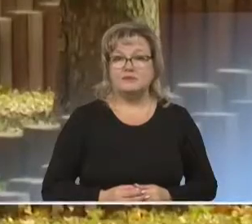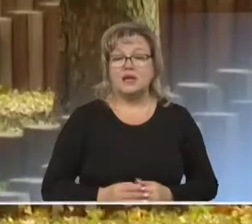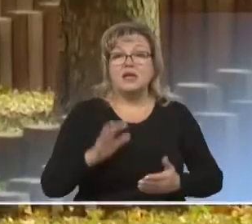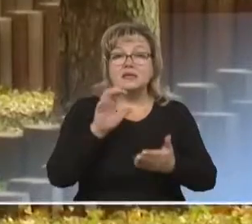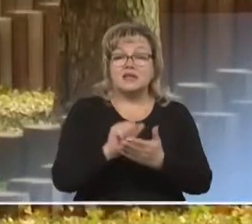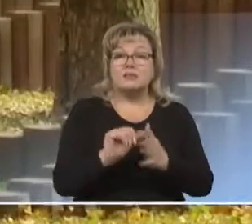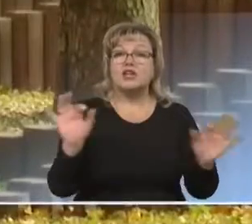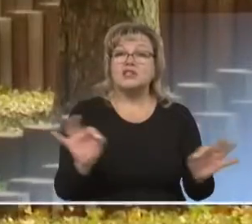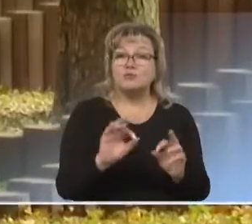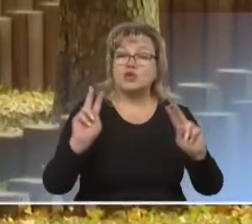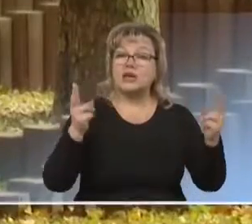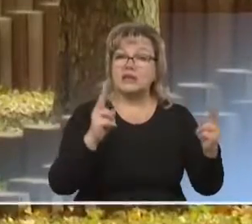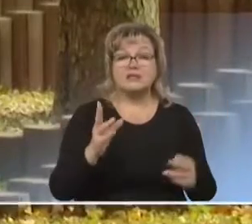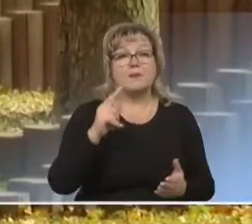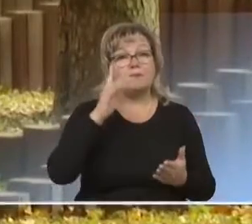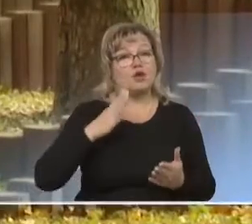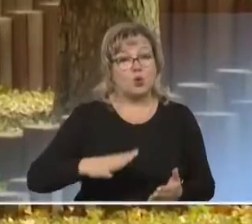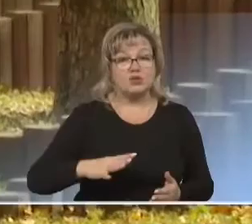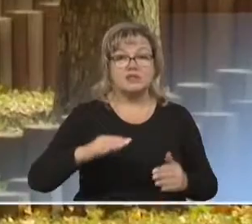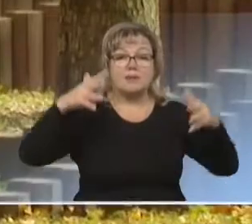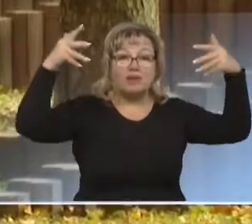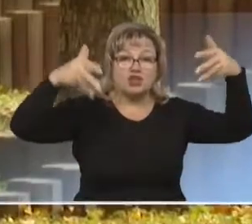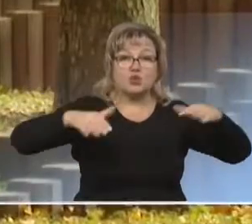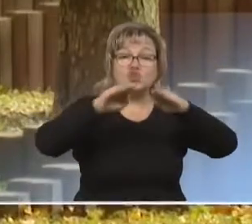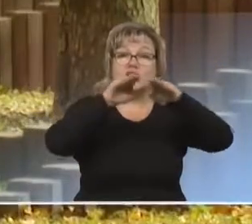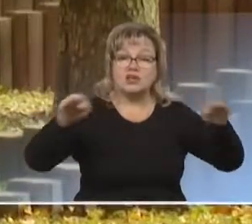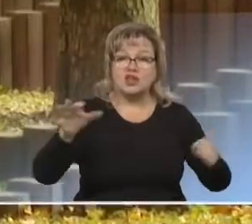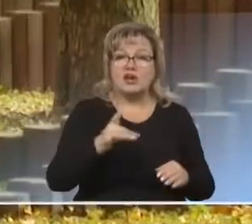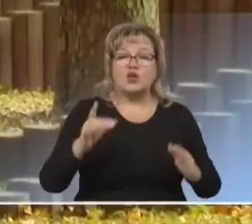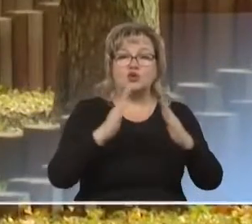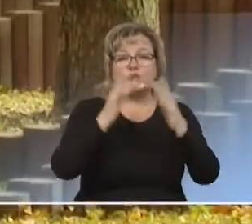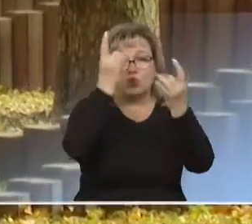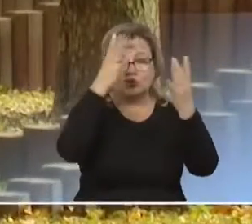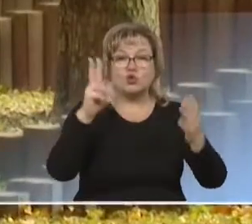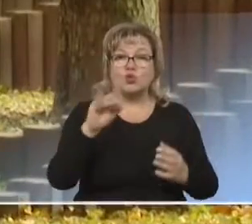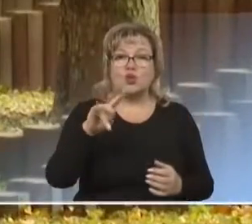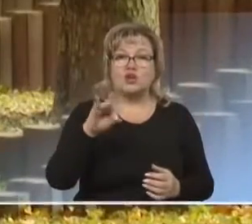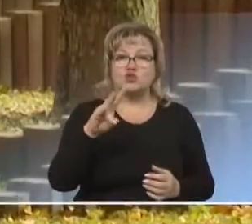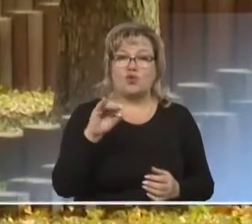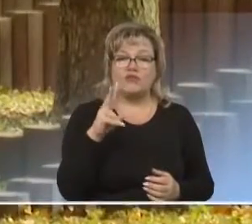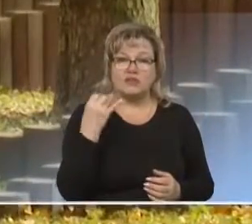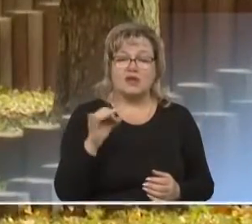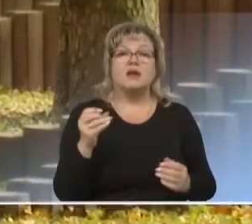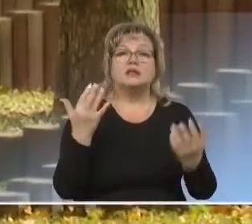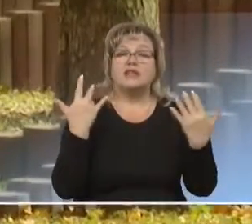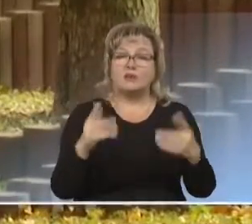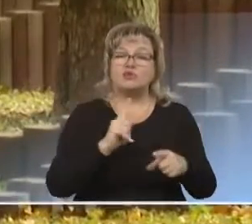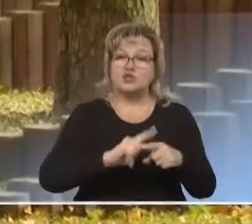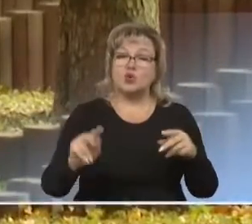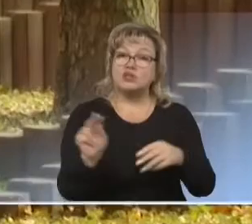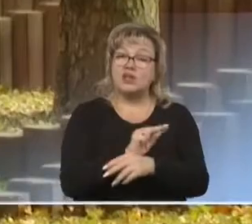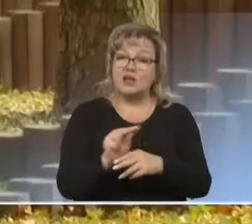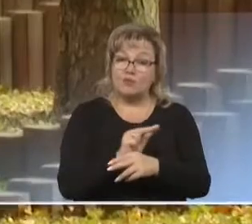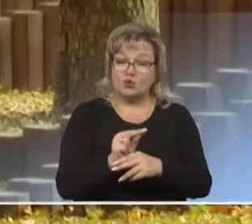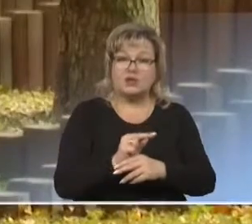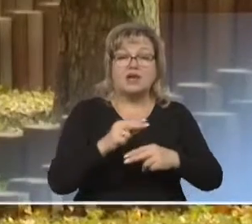Заниматься музыкой и танцами приходится под текущей крышей. Районному дому культуры в Кулешовке срочно требуется капремонт. На